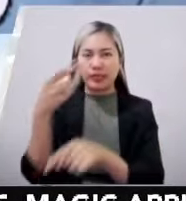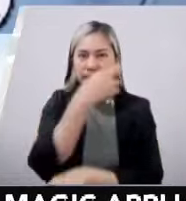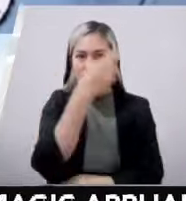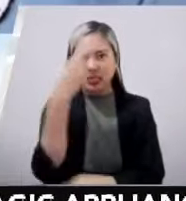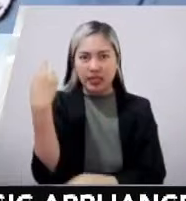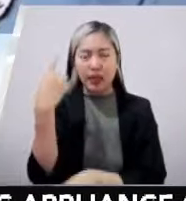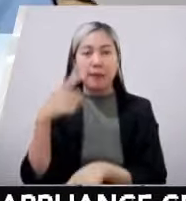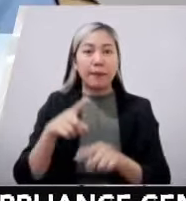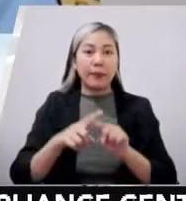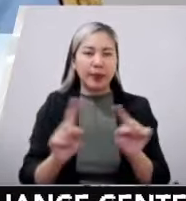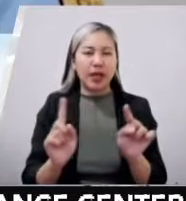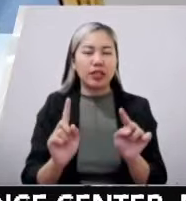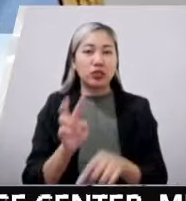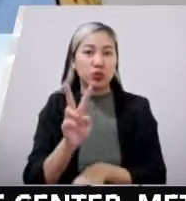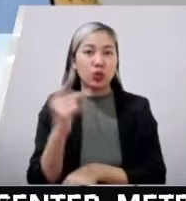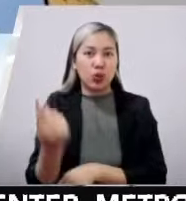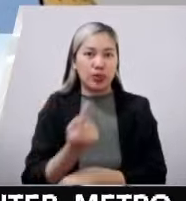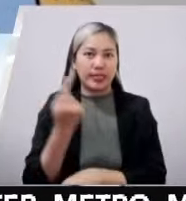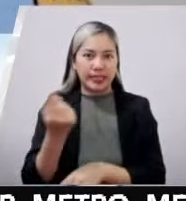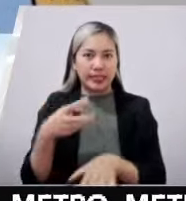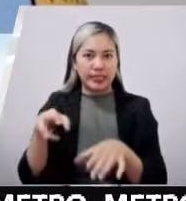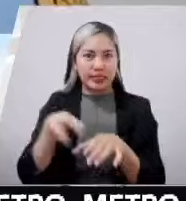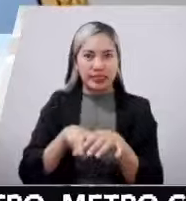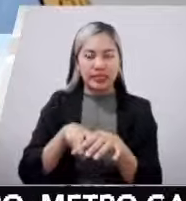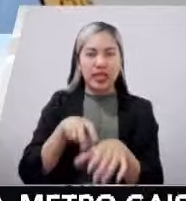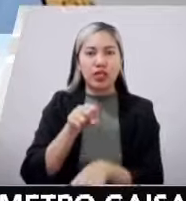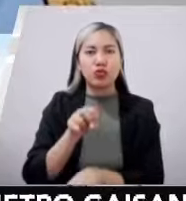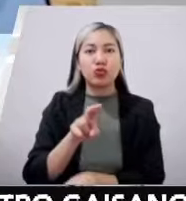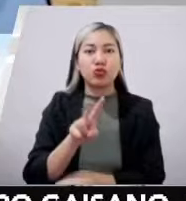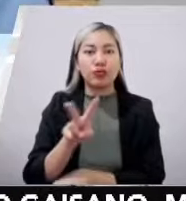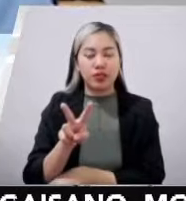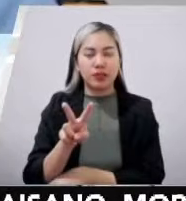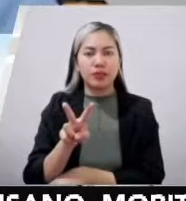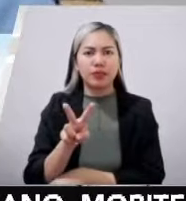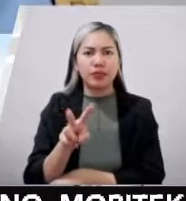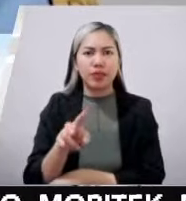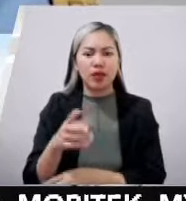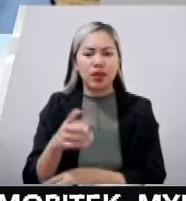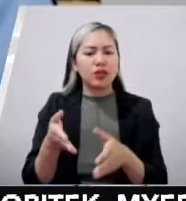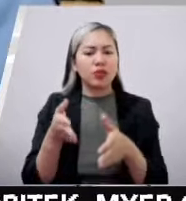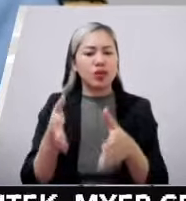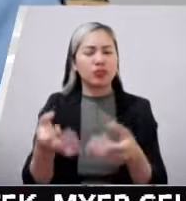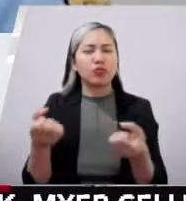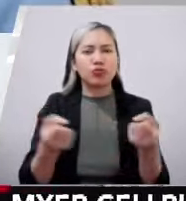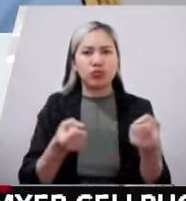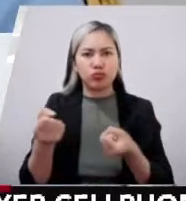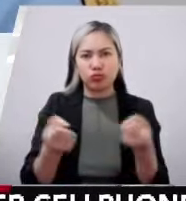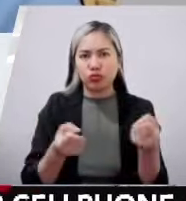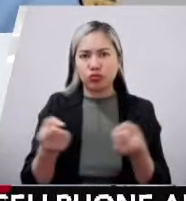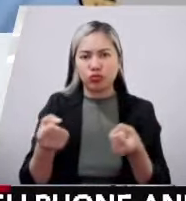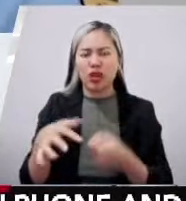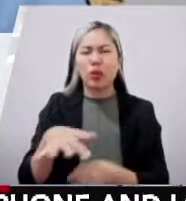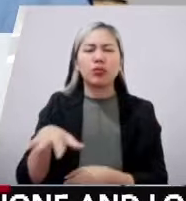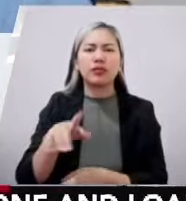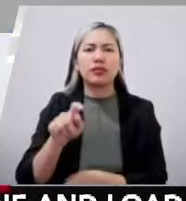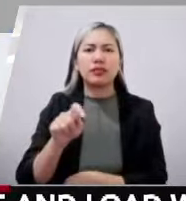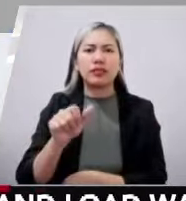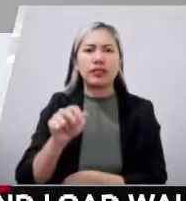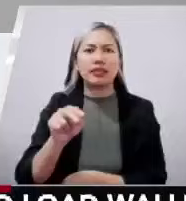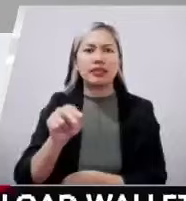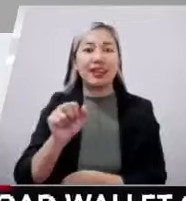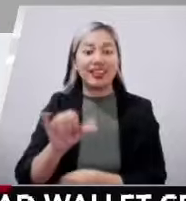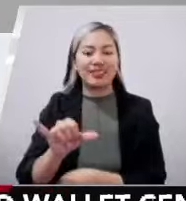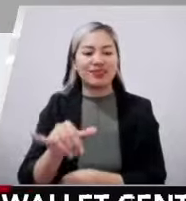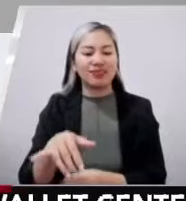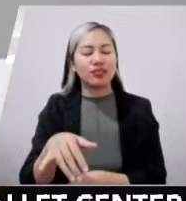sa SUV. While along the way to Tanay from Antipolo ay nag-declare sila ng hold-up.